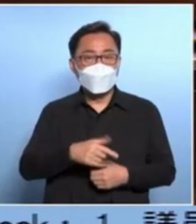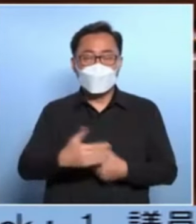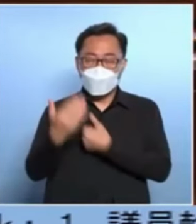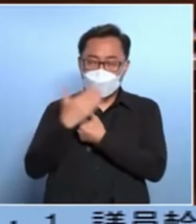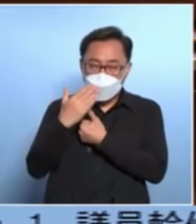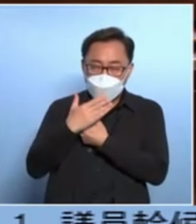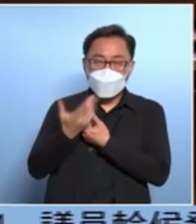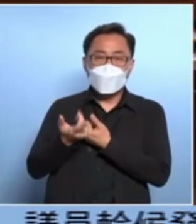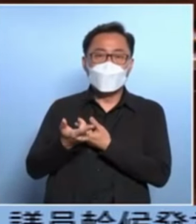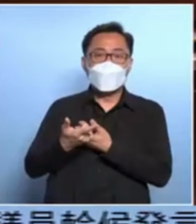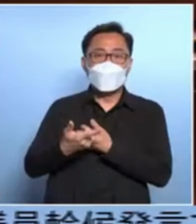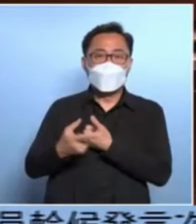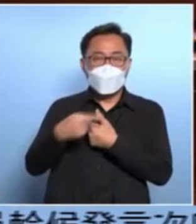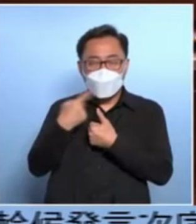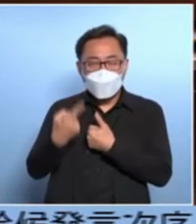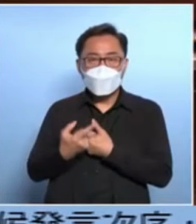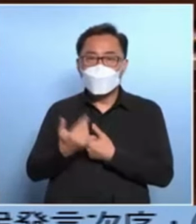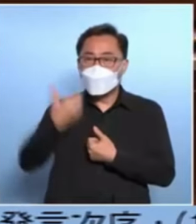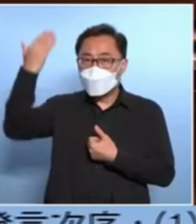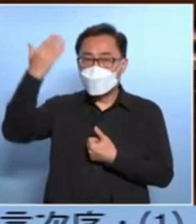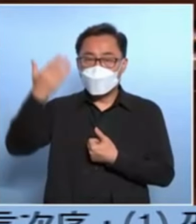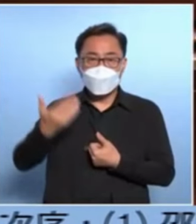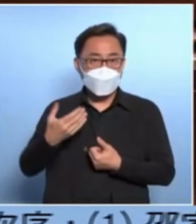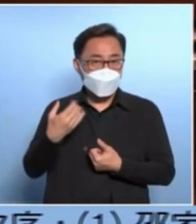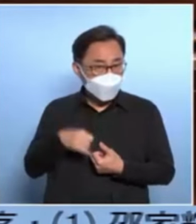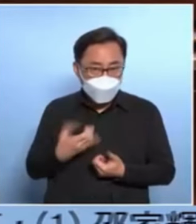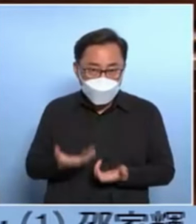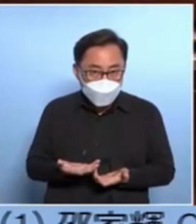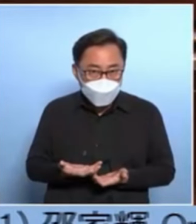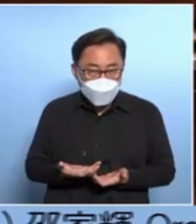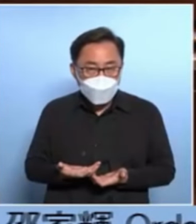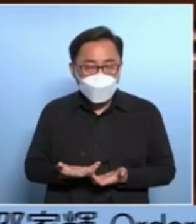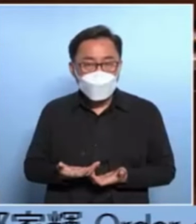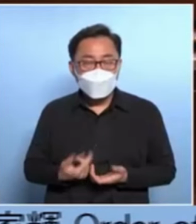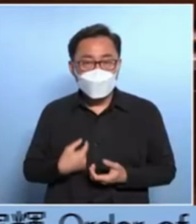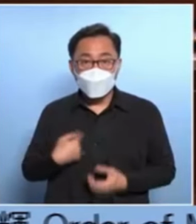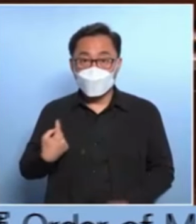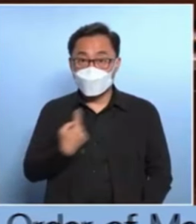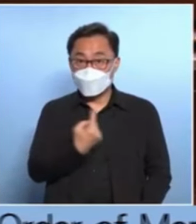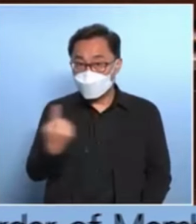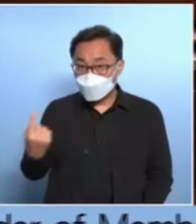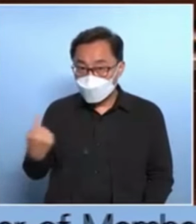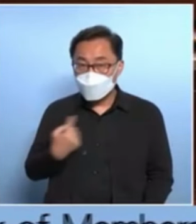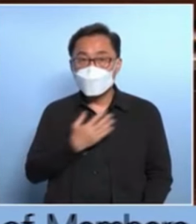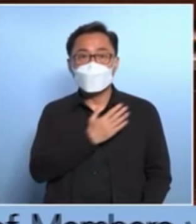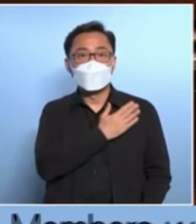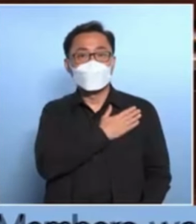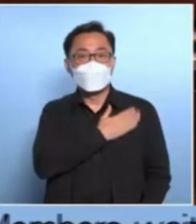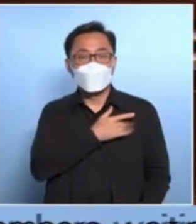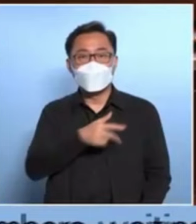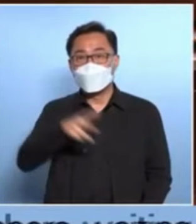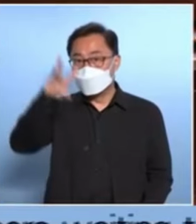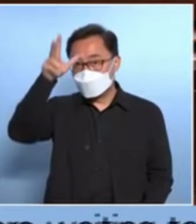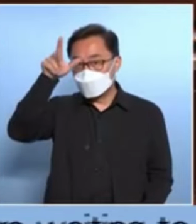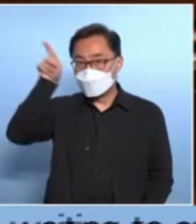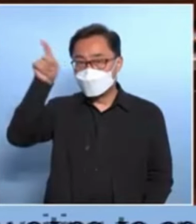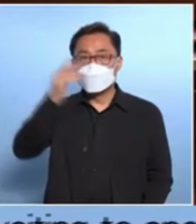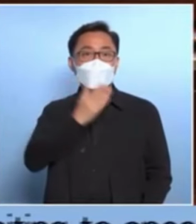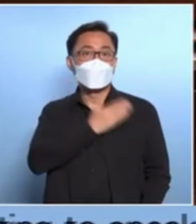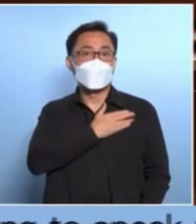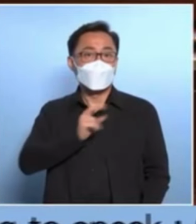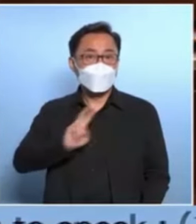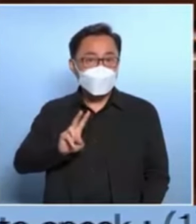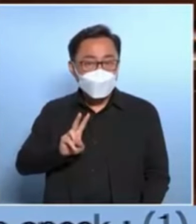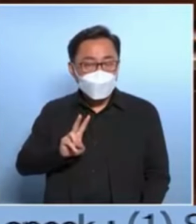會識得投訴，唔識得舉報嘅。咁所以我哋每一個人都有責任，政府亦都更加有責任呢，係